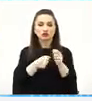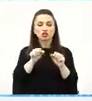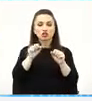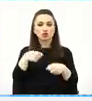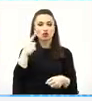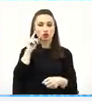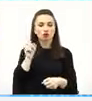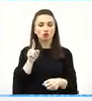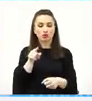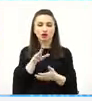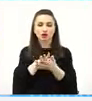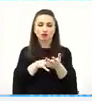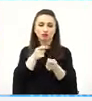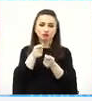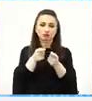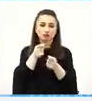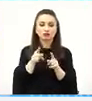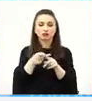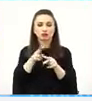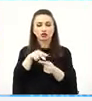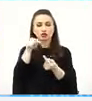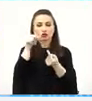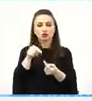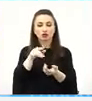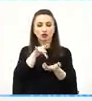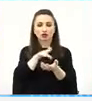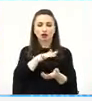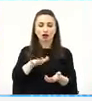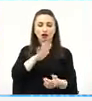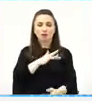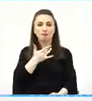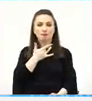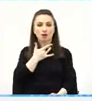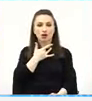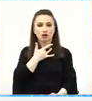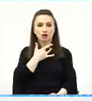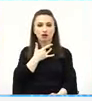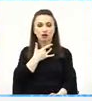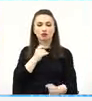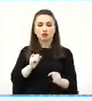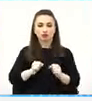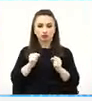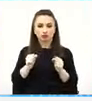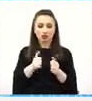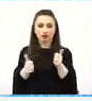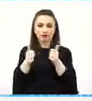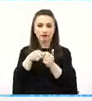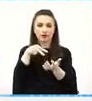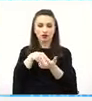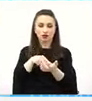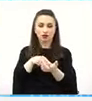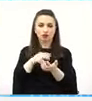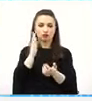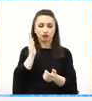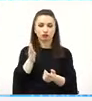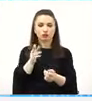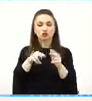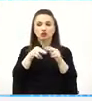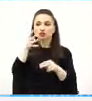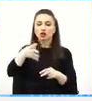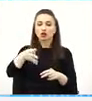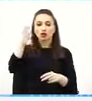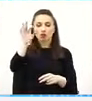რომ შემოიტანონ განაცხადები და შესაბამისად დედაქალაქის მერია მაქსიმალურად გვერდში დაუდგება ისეთ